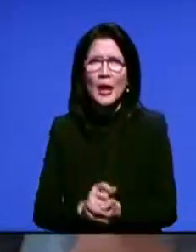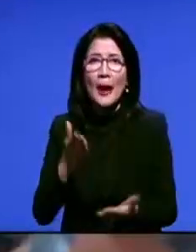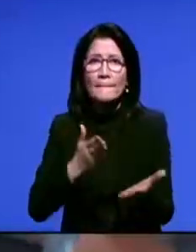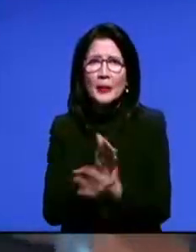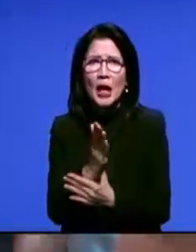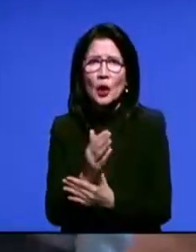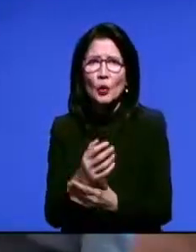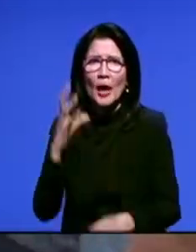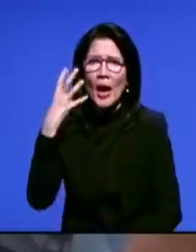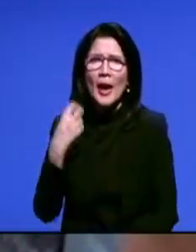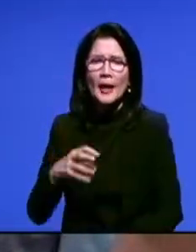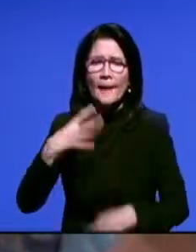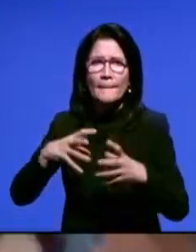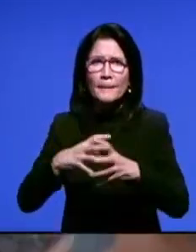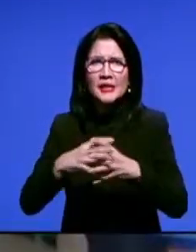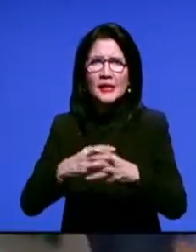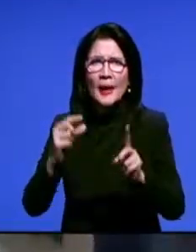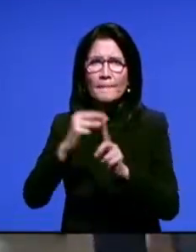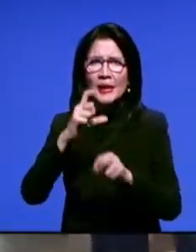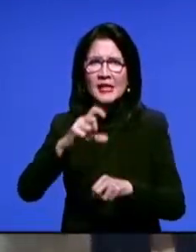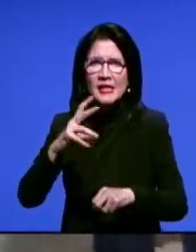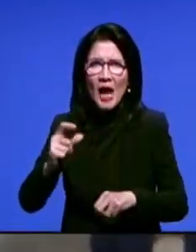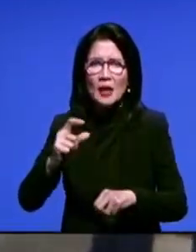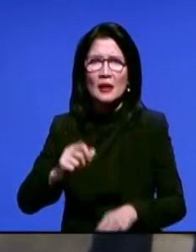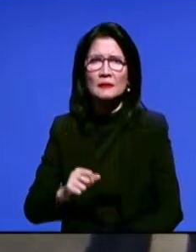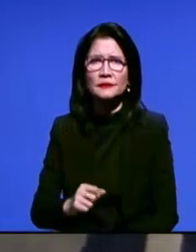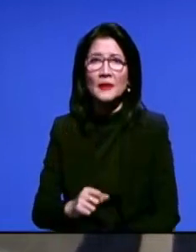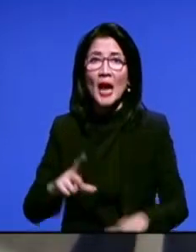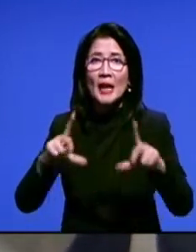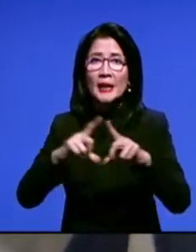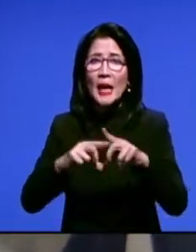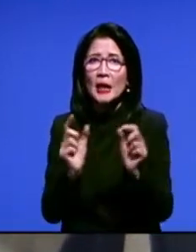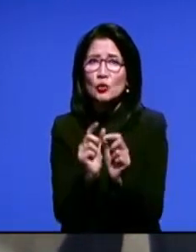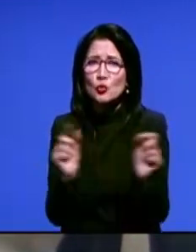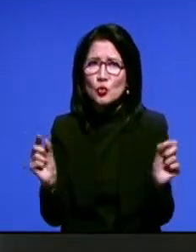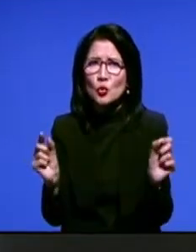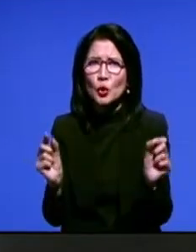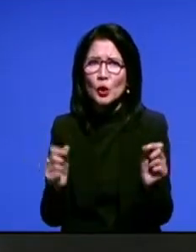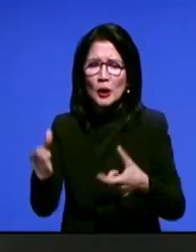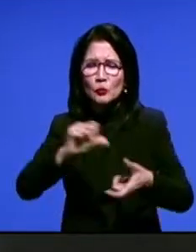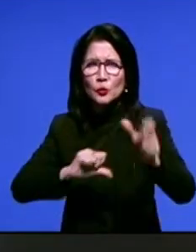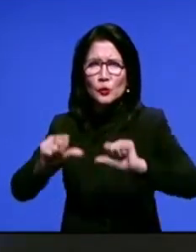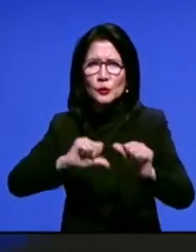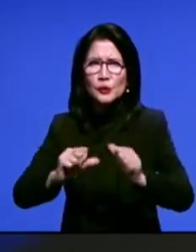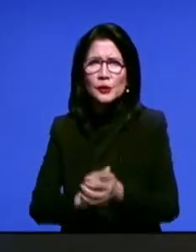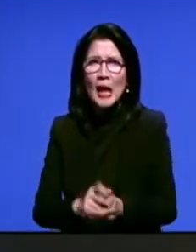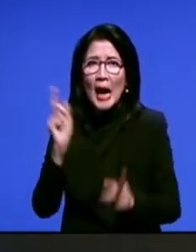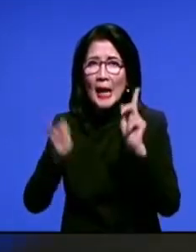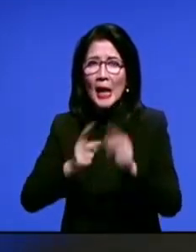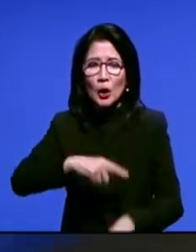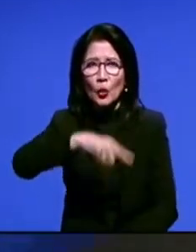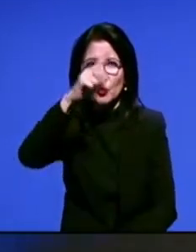melalui mesin PCR atau Polymerase Chain Reaction dan alat ukur spektrofotometri. Bila kurva yang